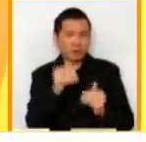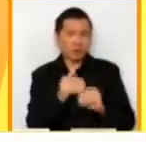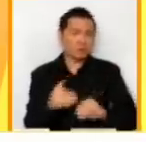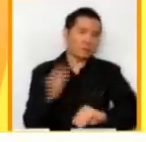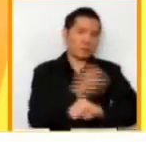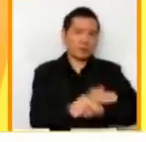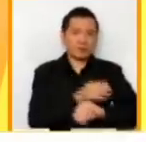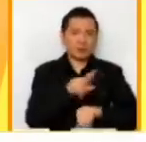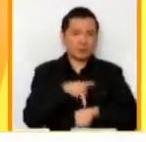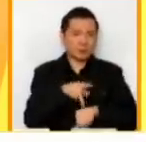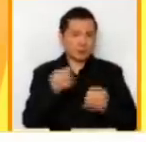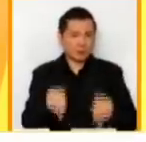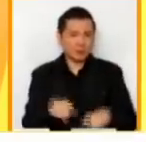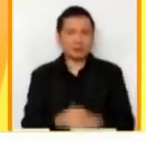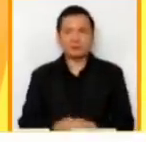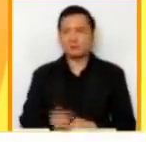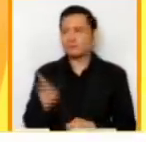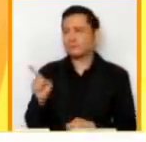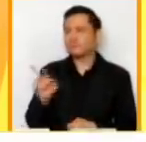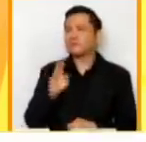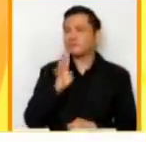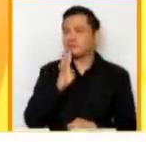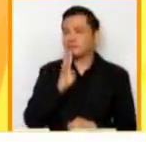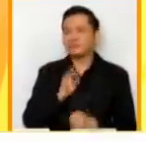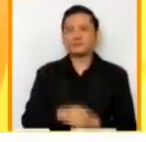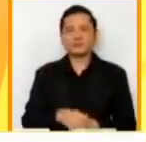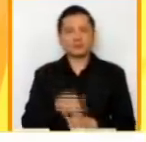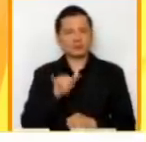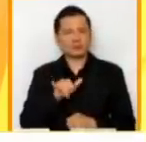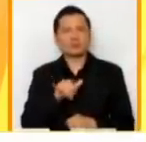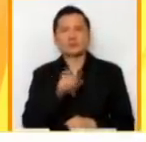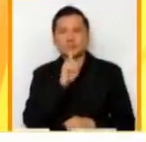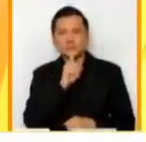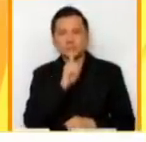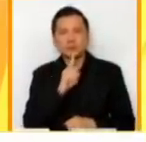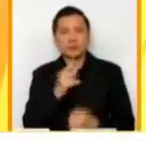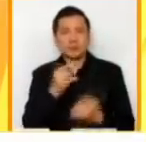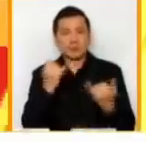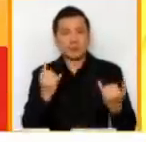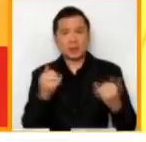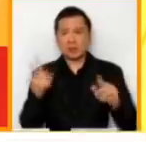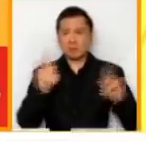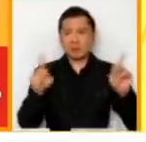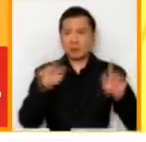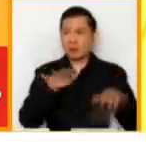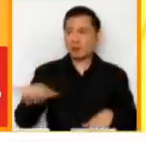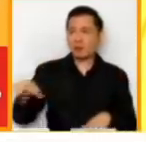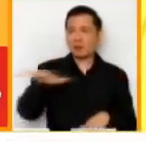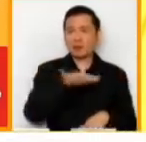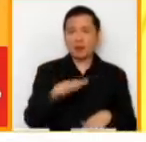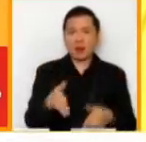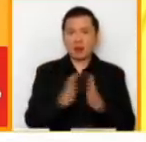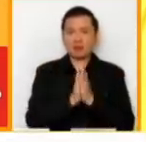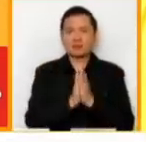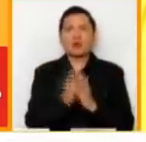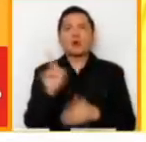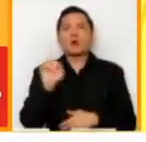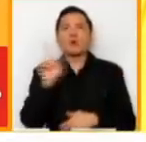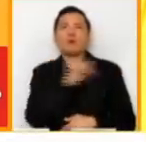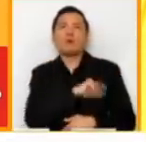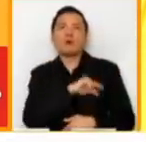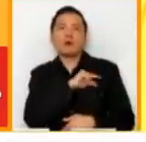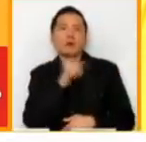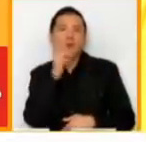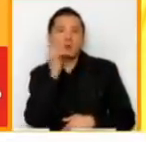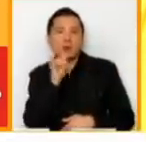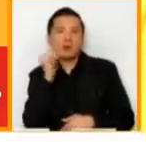kakayahang gampanan ang tungkuling tinatakbuhan. Kaya naman ang tanong natin sa ating masa, ano ba ang hinahanap niyong katangian sa